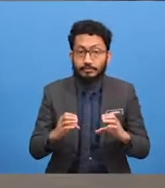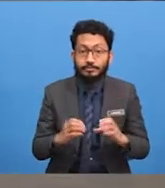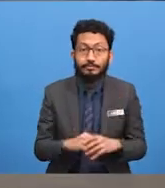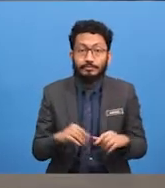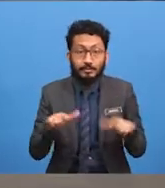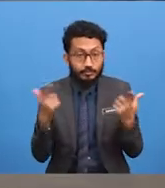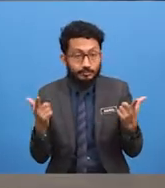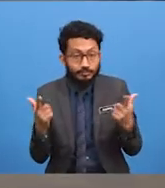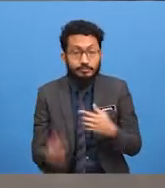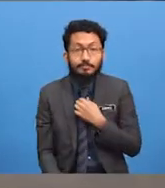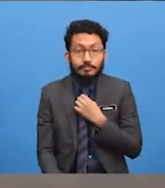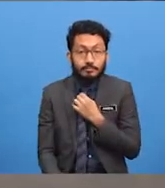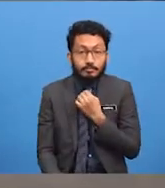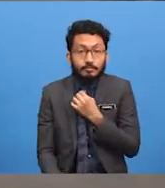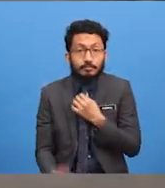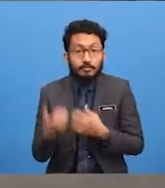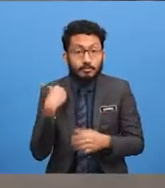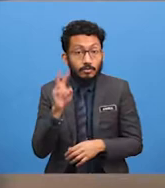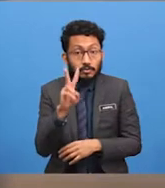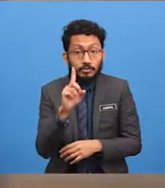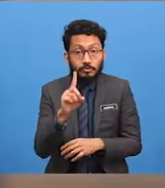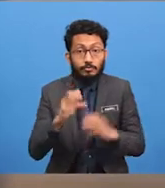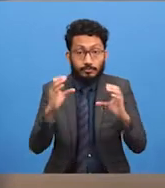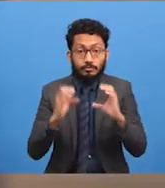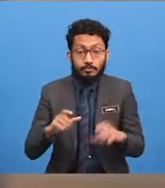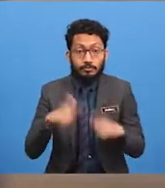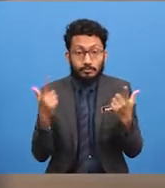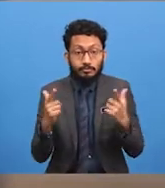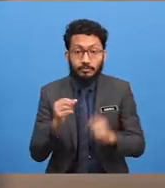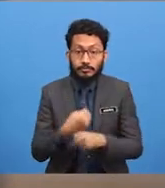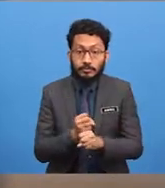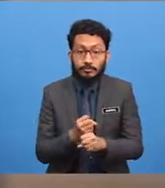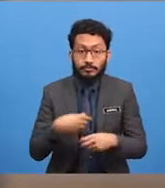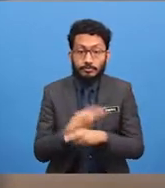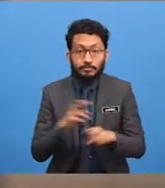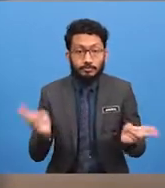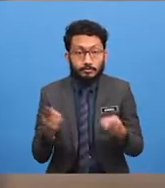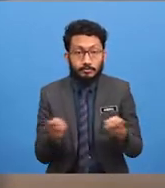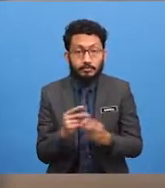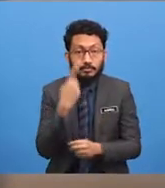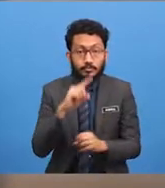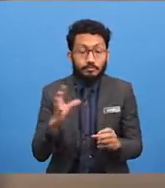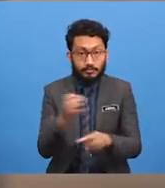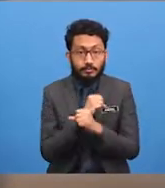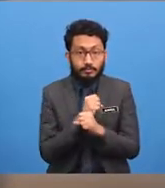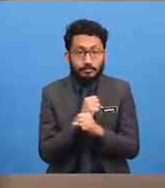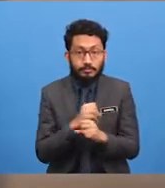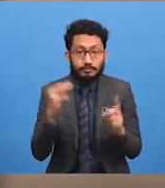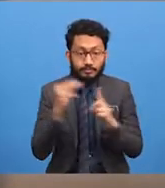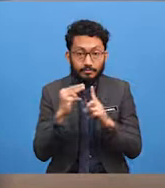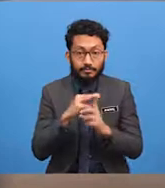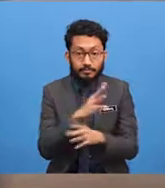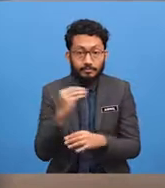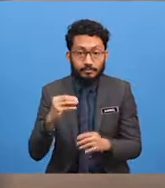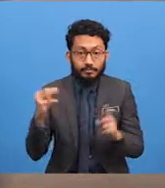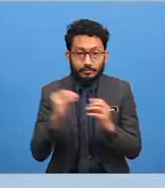ini, kita ada dua alternatif tindakan yang dibentuk dalam usaha untuk mencapai matlamat dan objektif